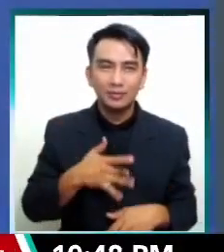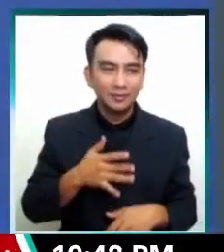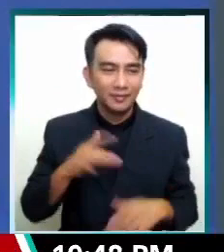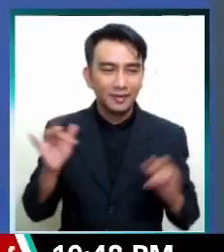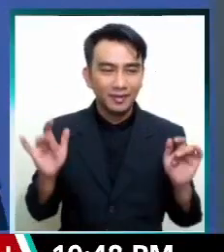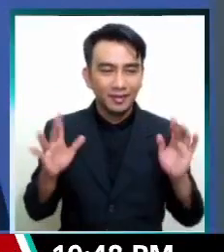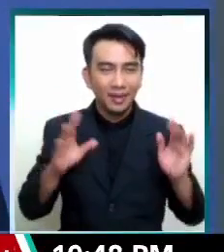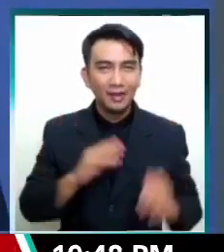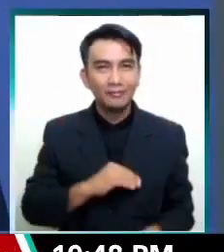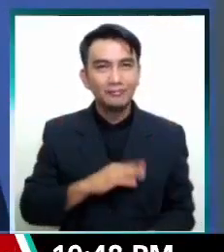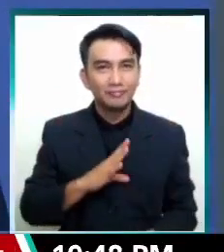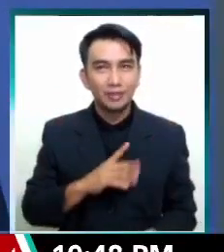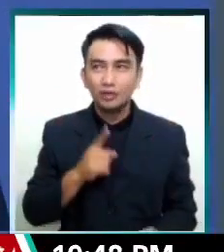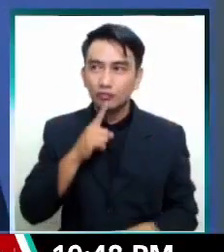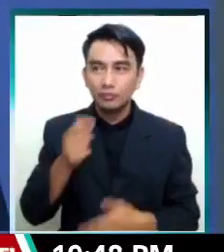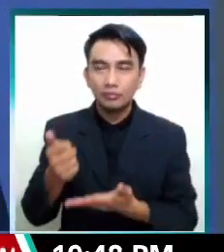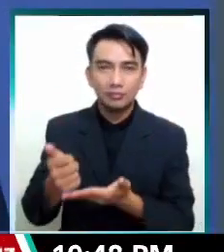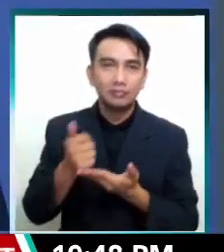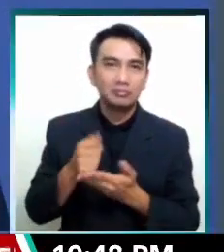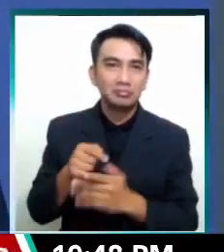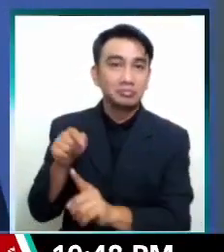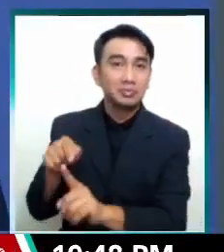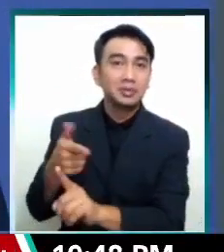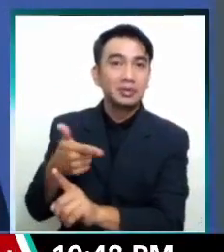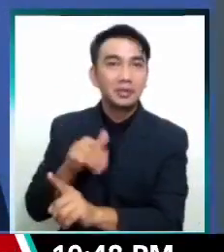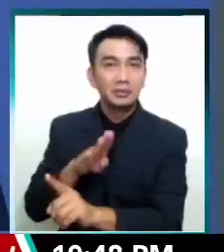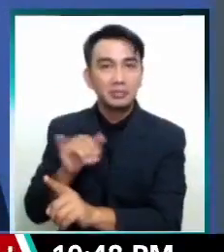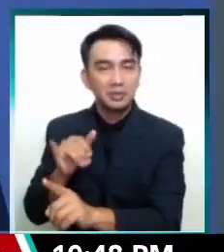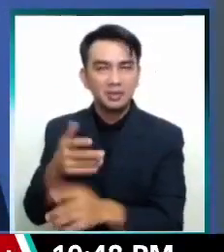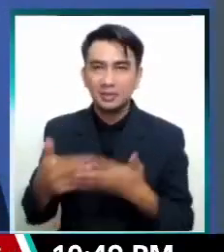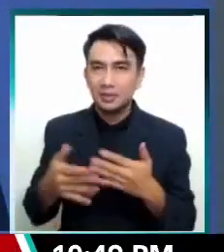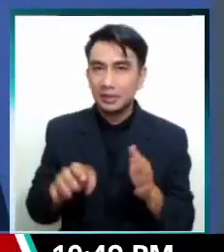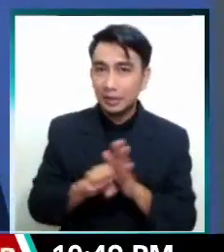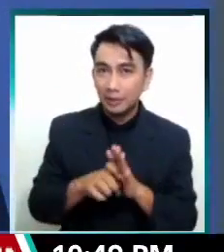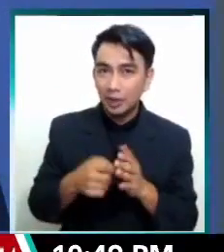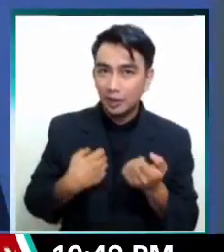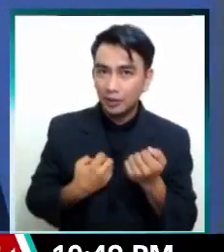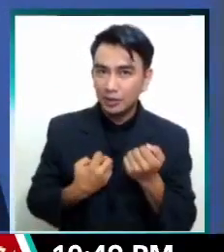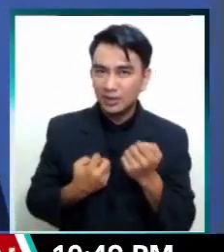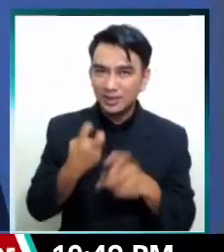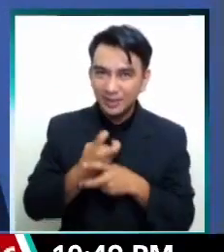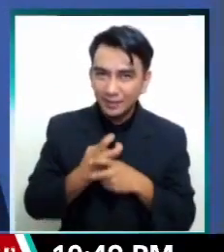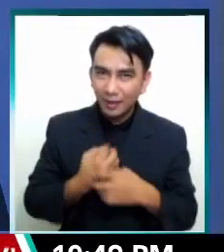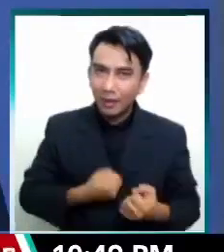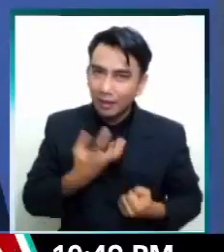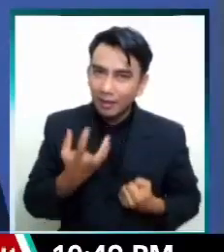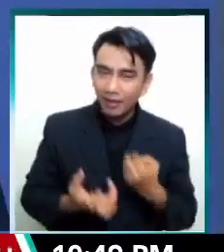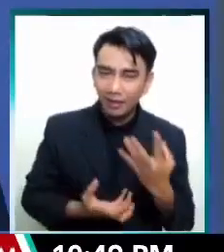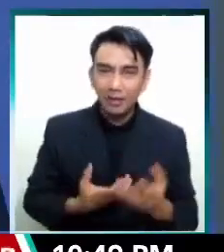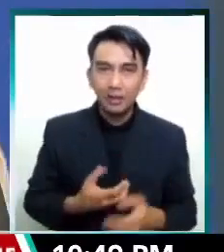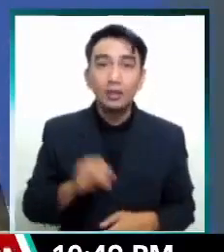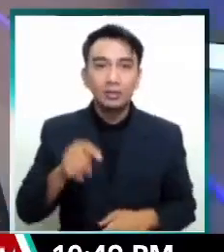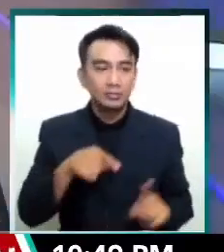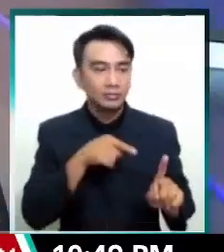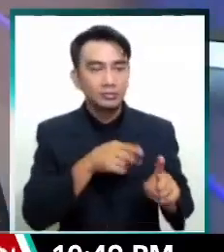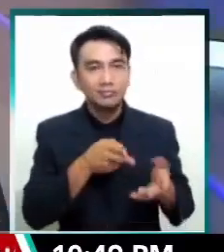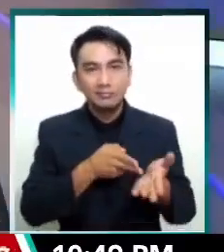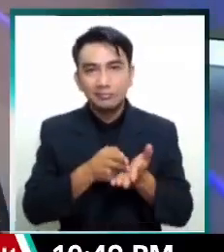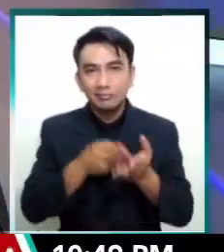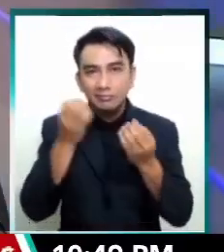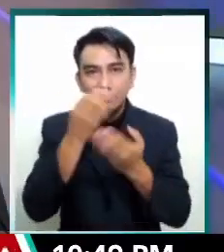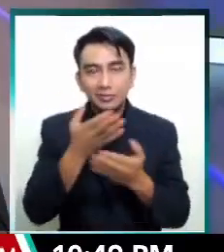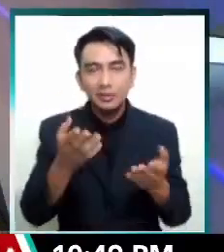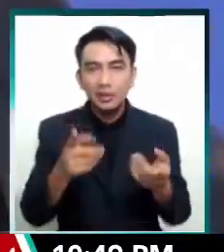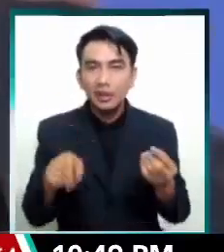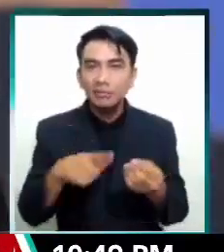taping. Like, pagka nahirapan ako humugot ang emosyon ko. Yan ang pag-amin ni Joshua Garcia sa pagsalang